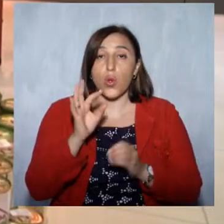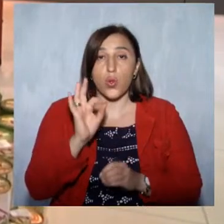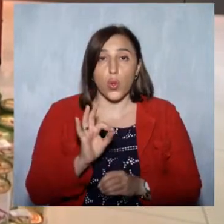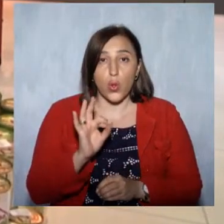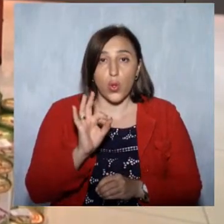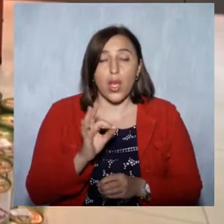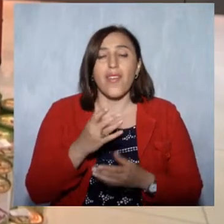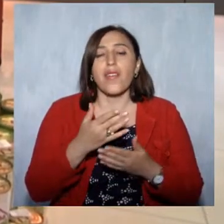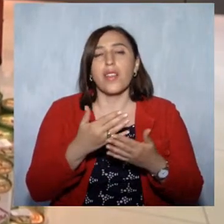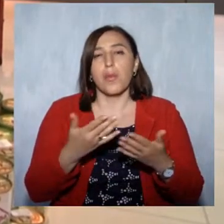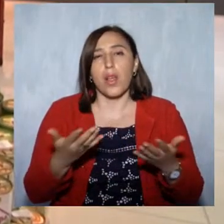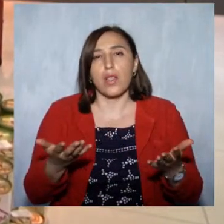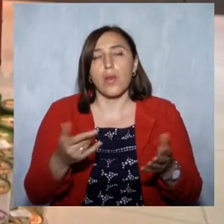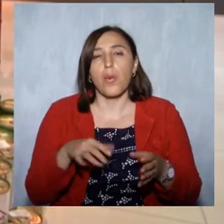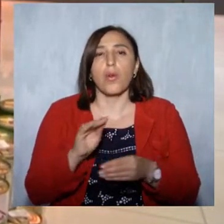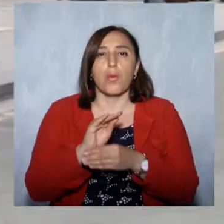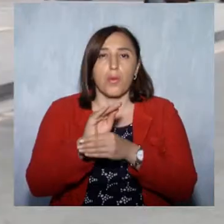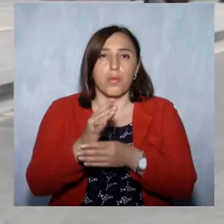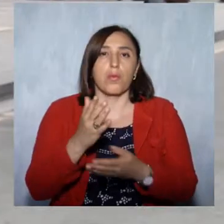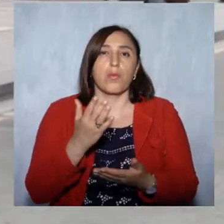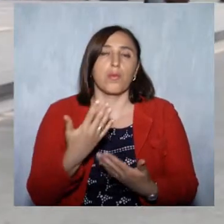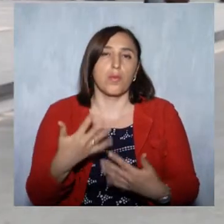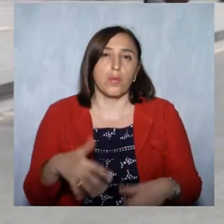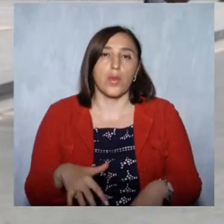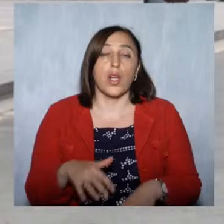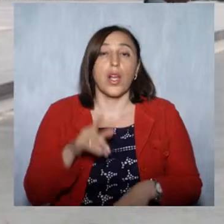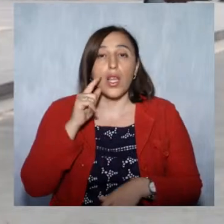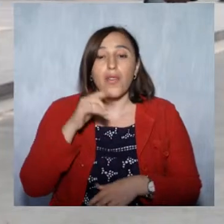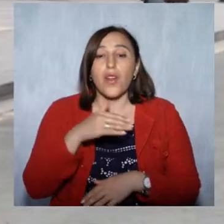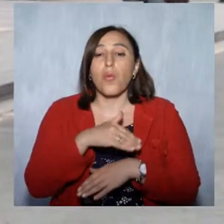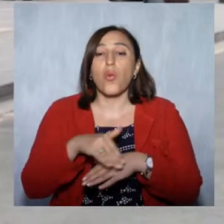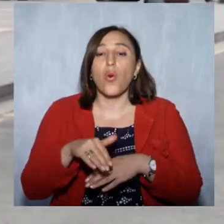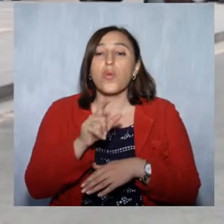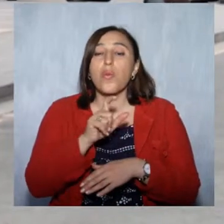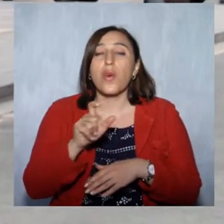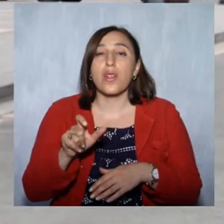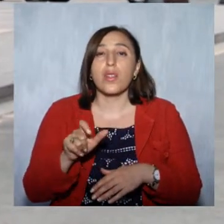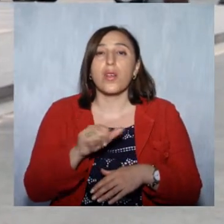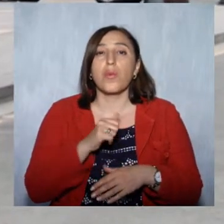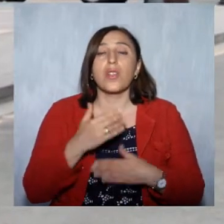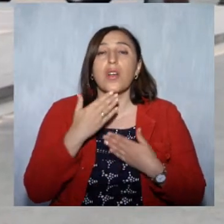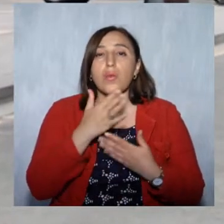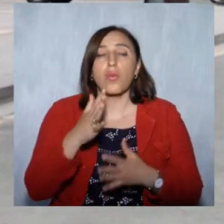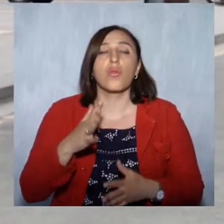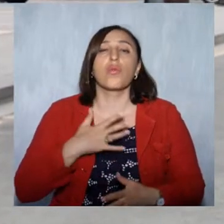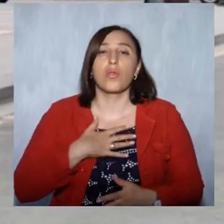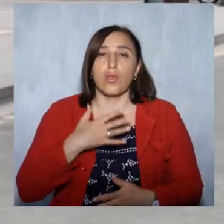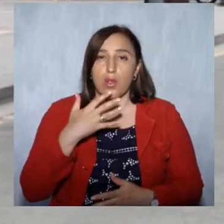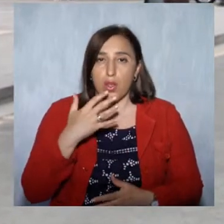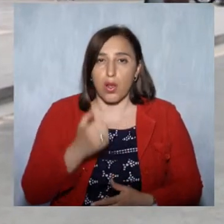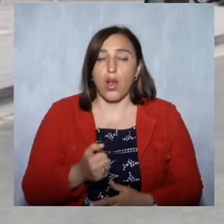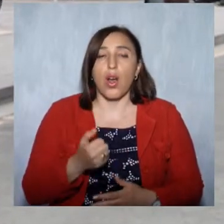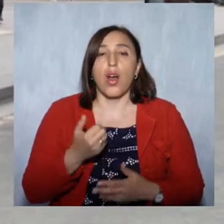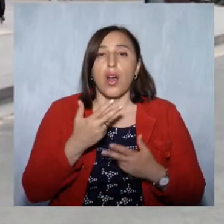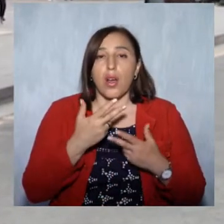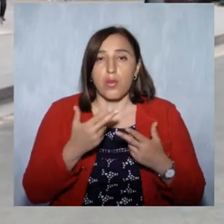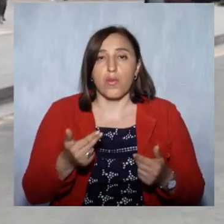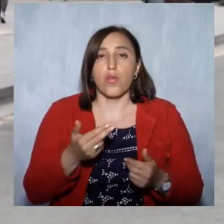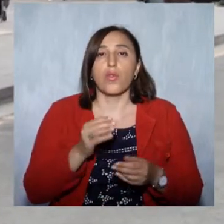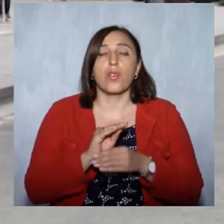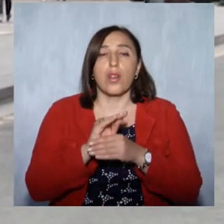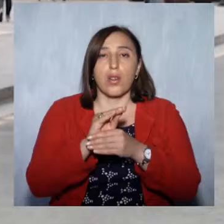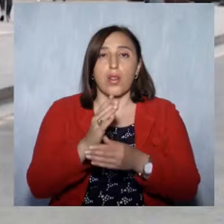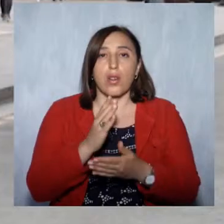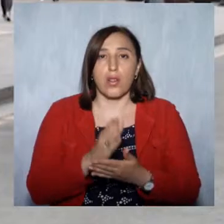10.4%-ով եւ այսպես շարունակ։ Երևանի փողոցներում մարդիկ բնականաբար դժգոհ էին սննդամթերքի շարունակվող